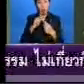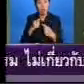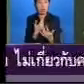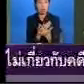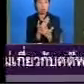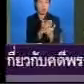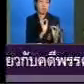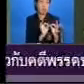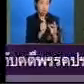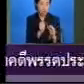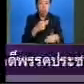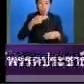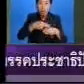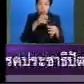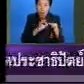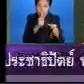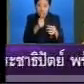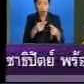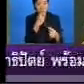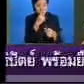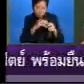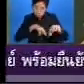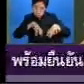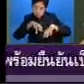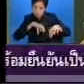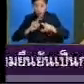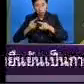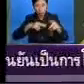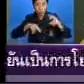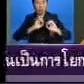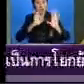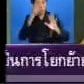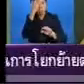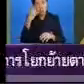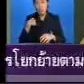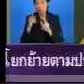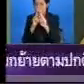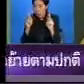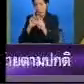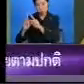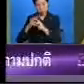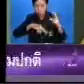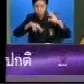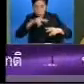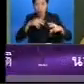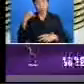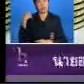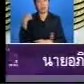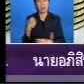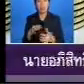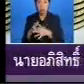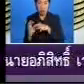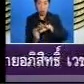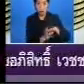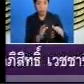นะครับเรื่องของการประหยัดพลังงานความโปร่งใสเพราะว่ามีคณะกรรมการจากหลากหลายหน่วยงานเข้ามาตรวจสอบและดูแลครับมาตรวจสอบท